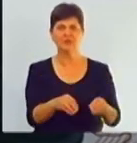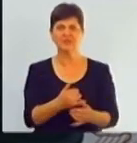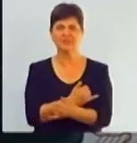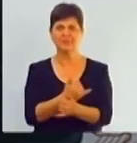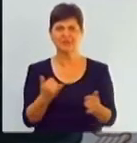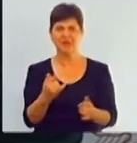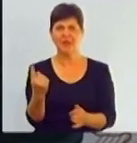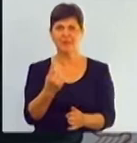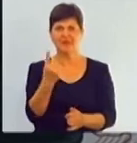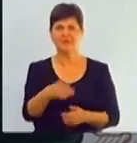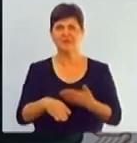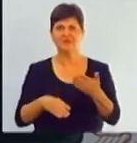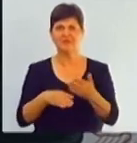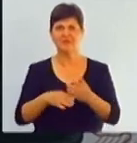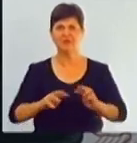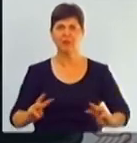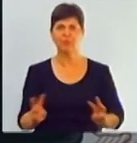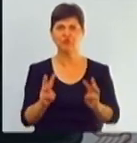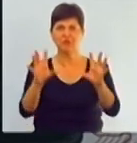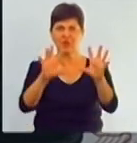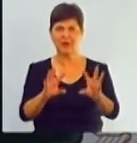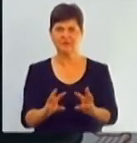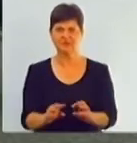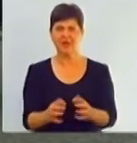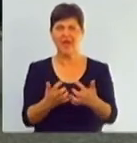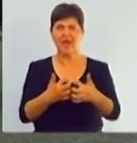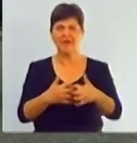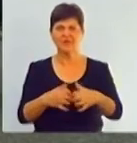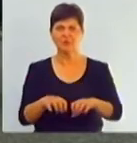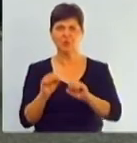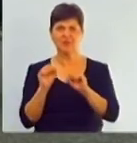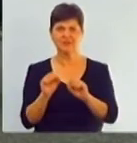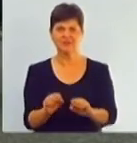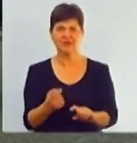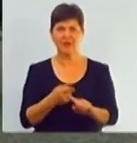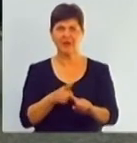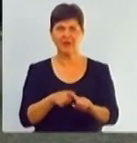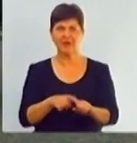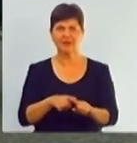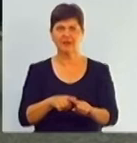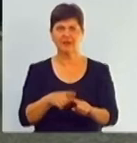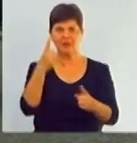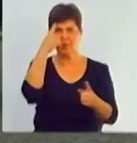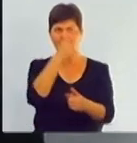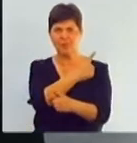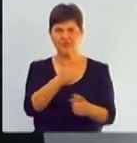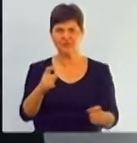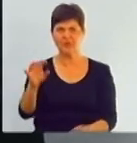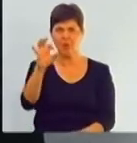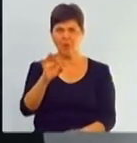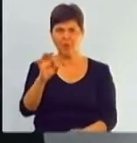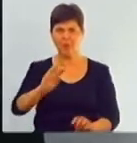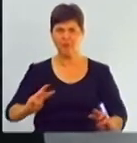первинними засобами пожежогасіння, автоматичними засобами захисту, це як оповіщення про пожежу,